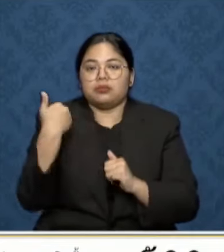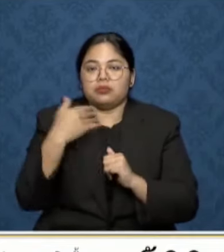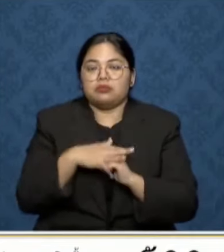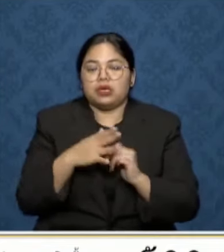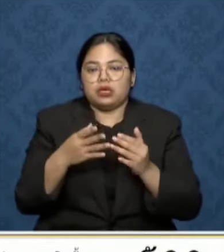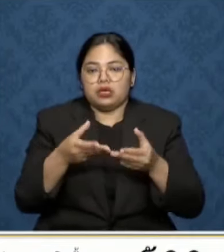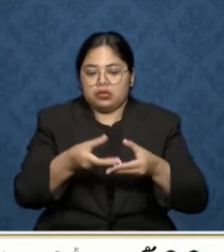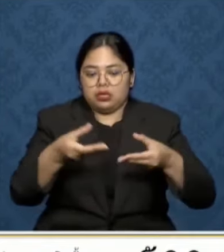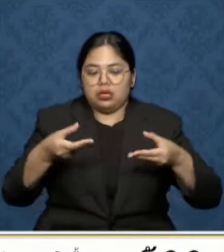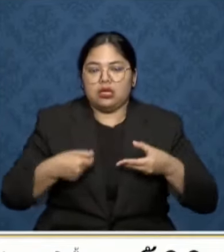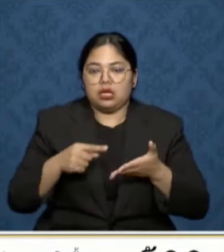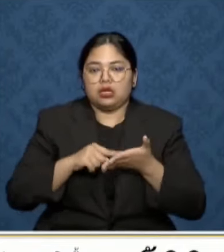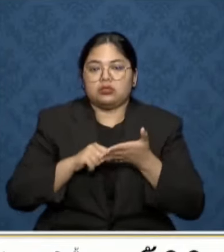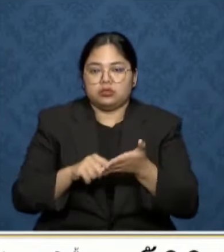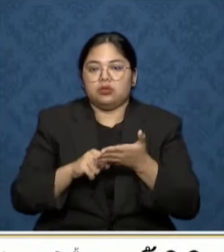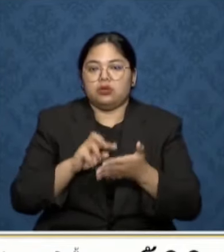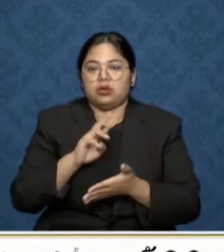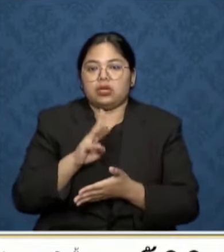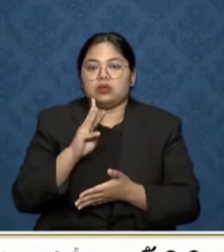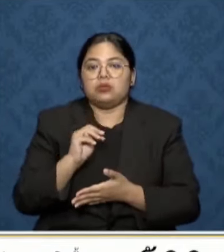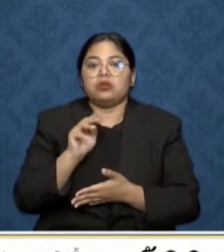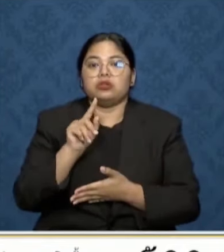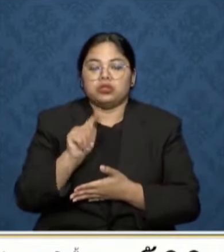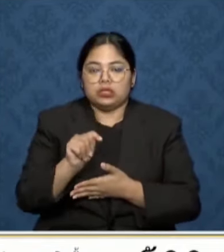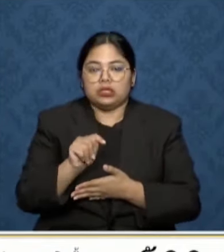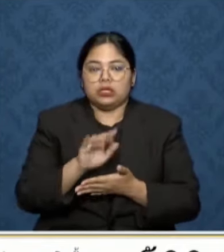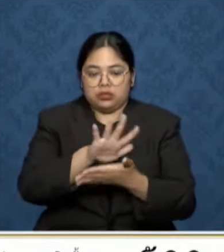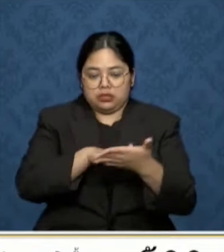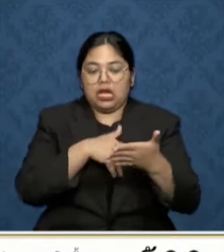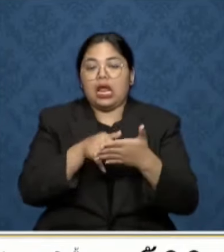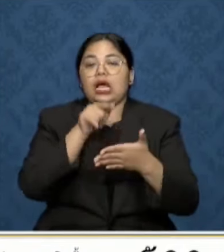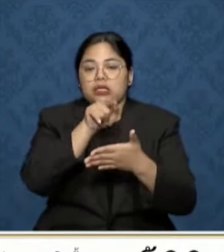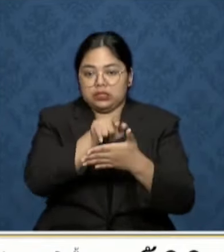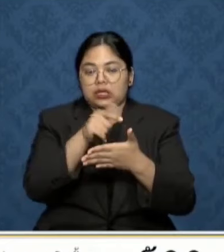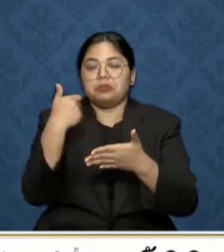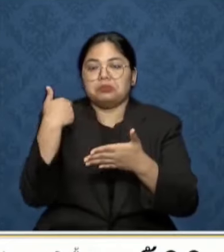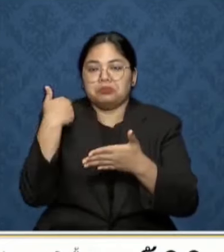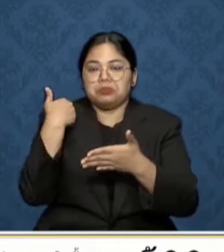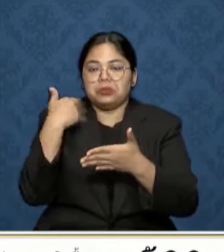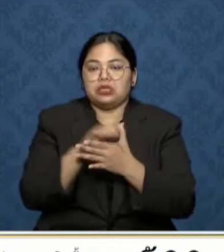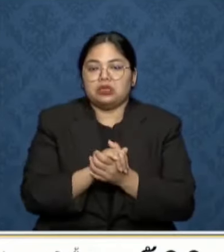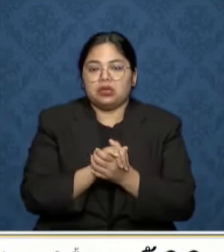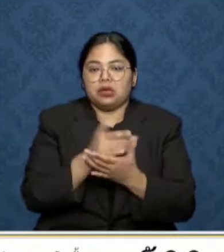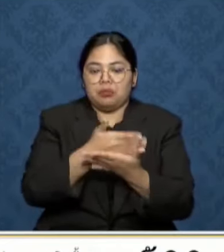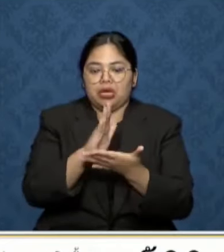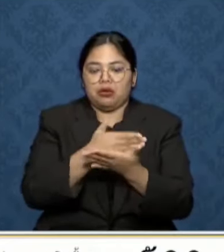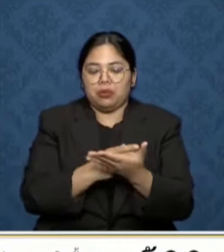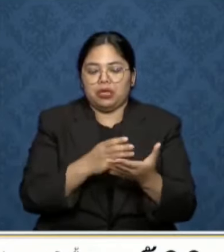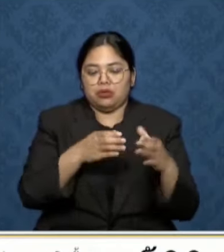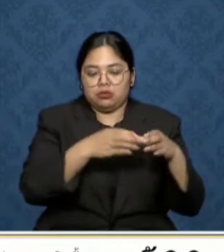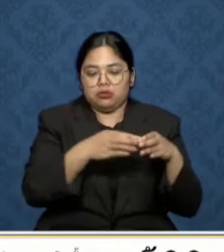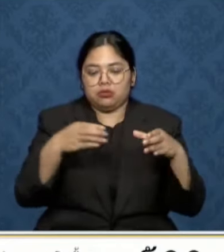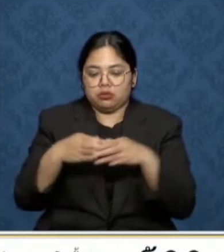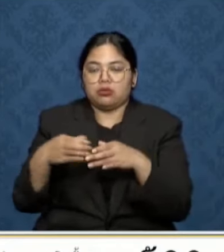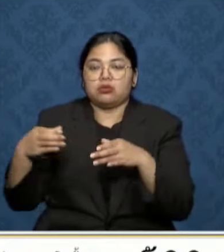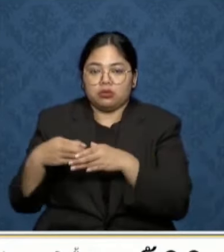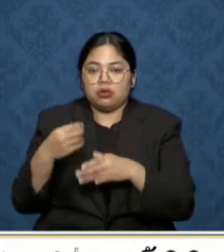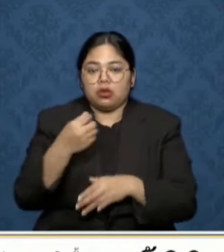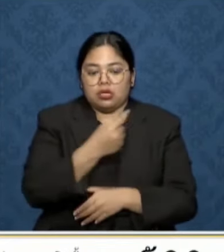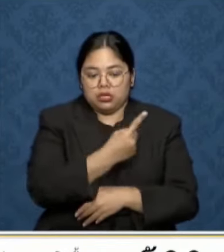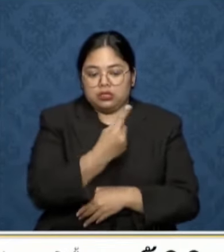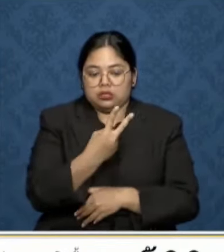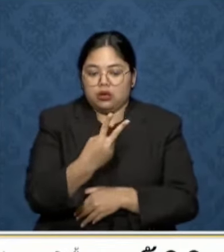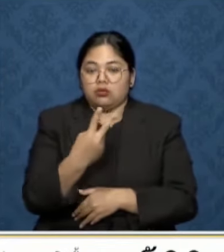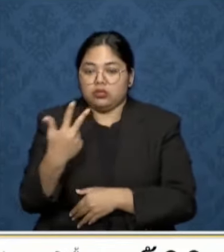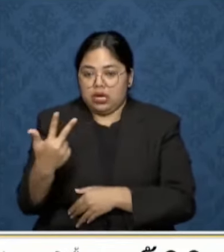ทสใหทลบนตี มีตารางนี้ อยู่ตรงท้ายแ่งคนไข้เป็สามกุม แบงผู้สยดเป็สามกุม1,2,